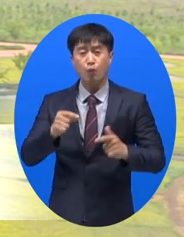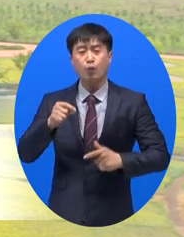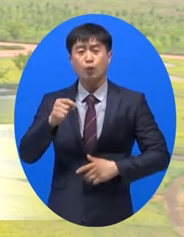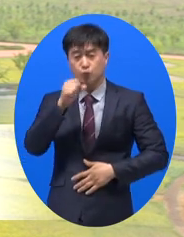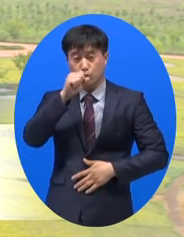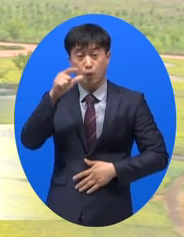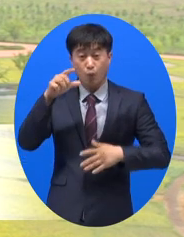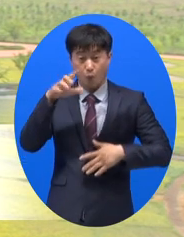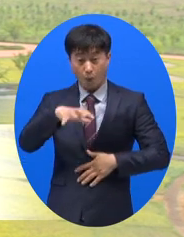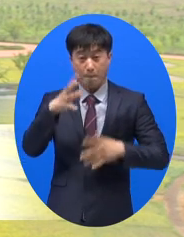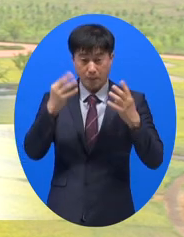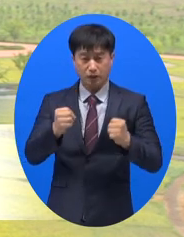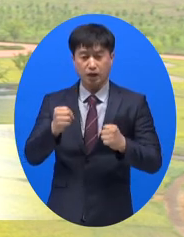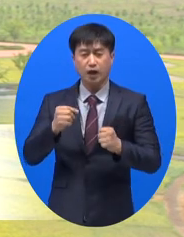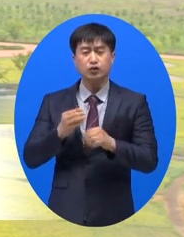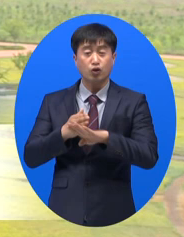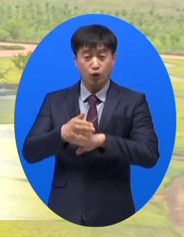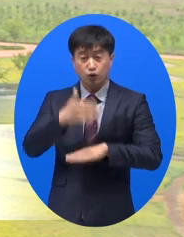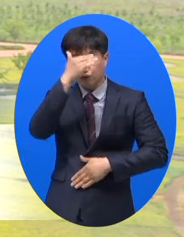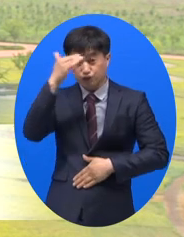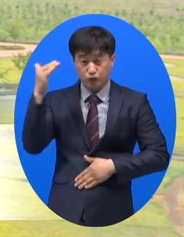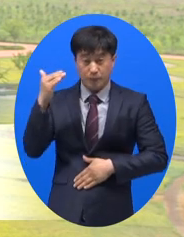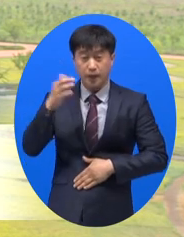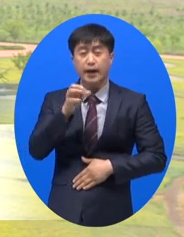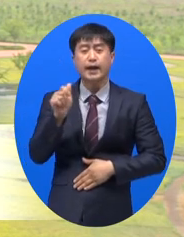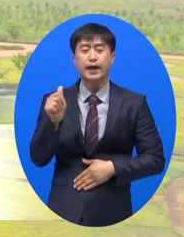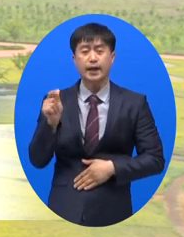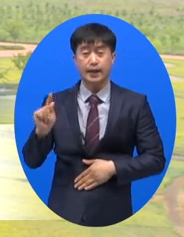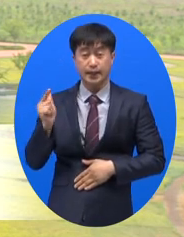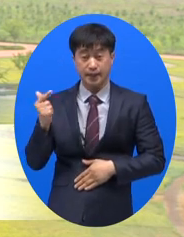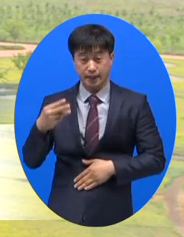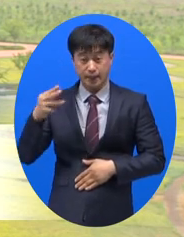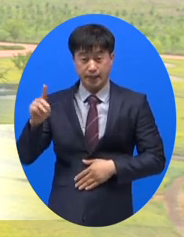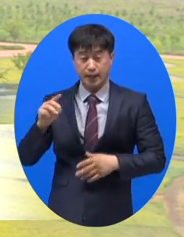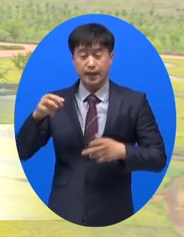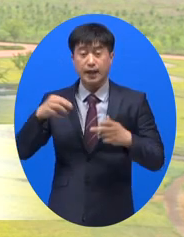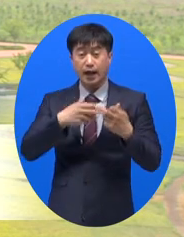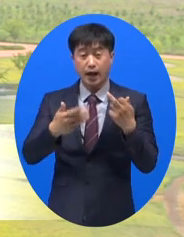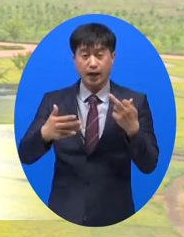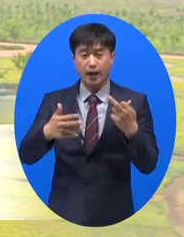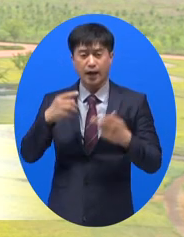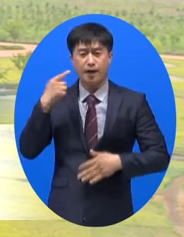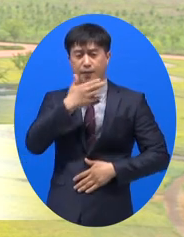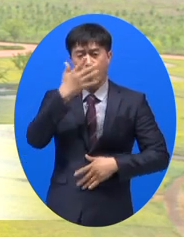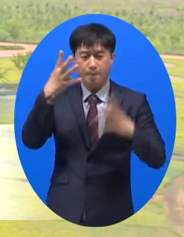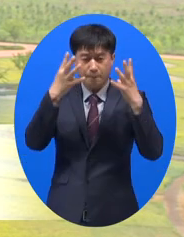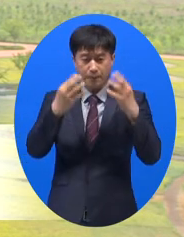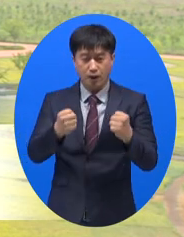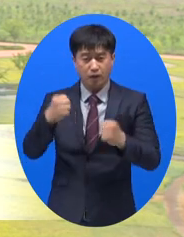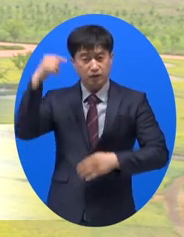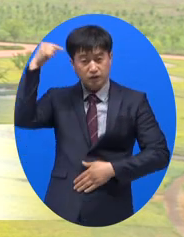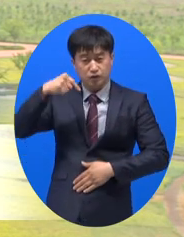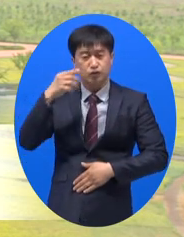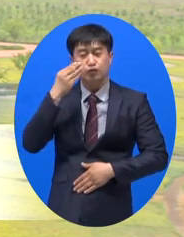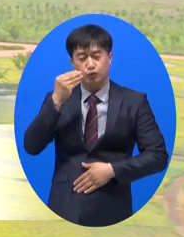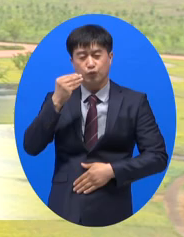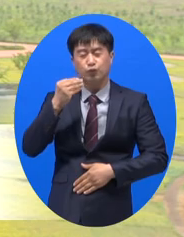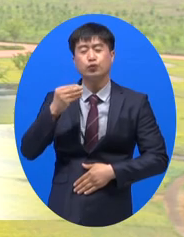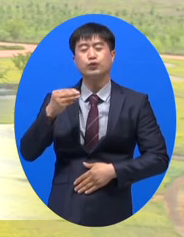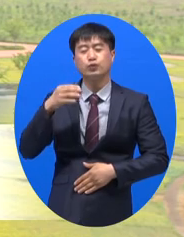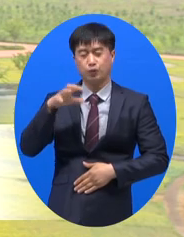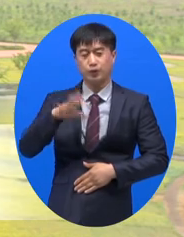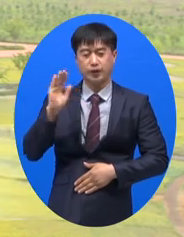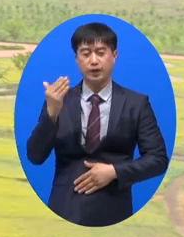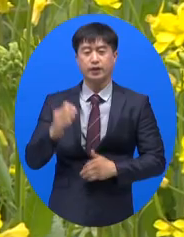있습니다 시간을 갖고 천천히 둘러보시면 한탄강의 이런 아름다운 곳이 많고 나는 것을 느낄 수 있는 여유로운